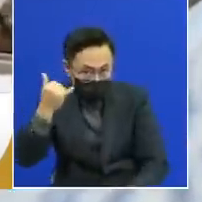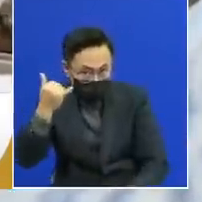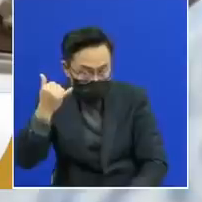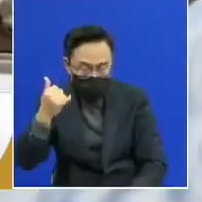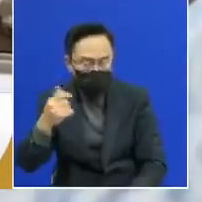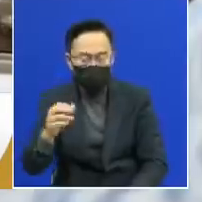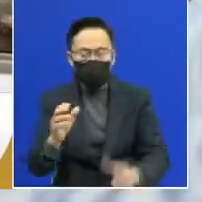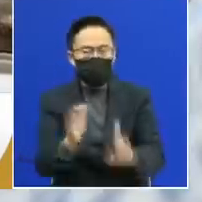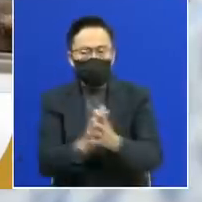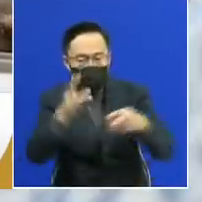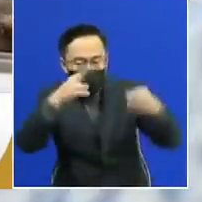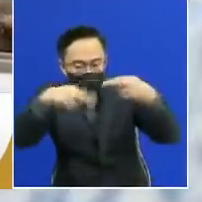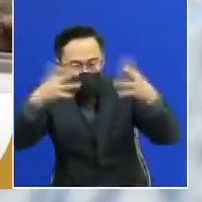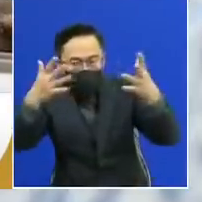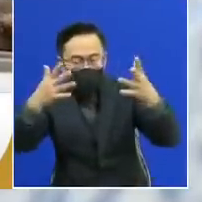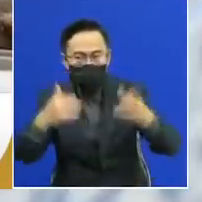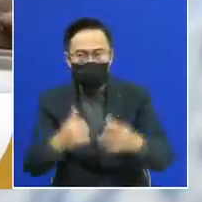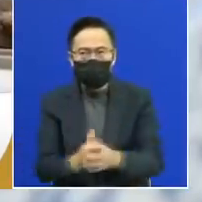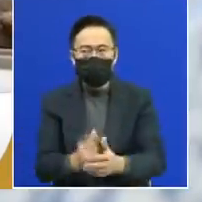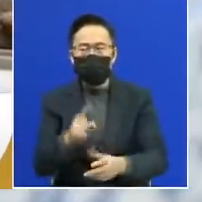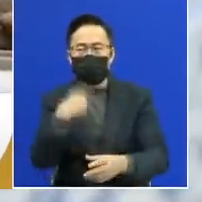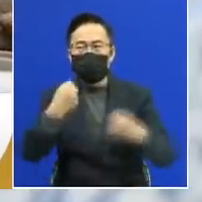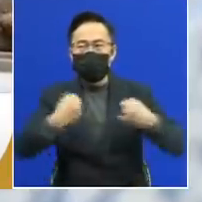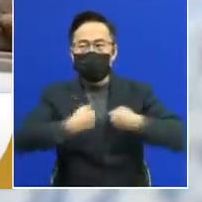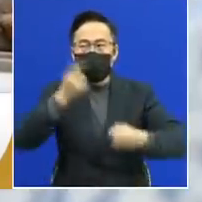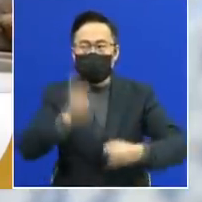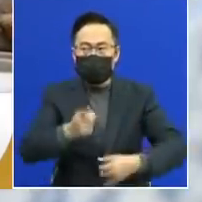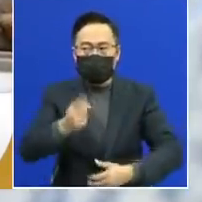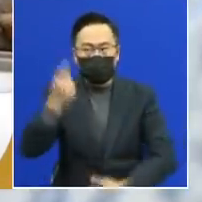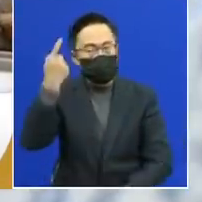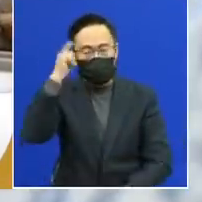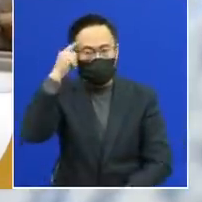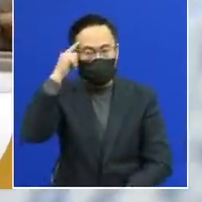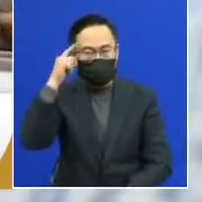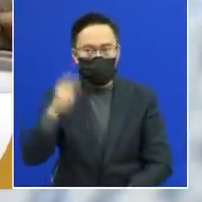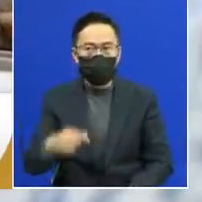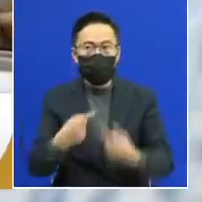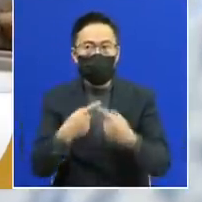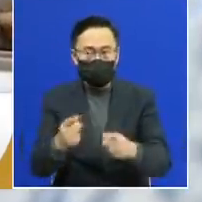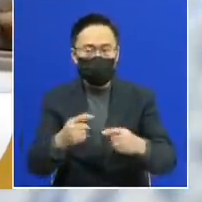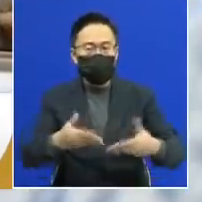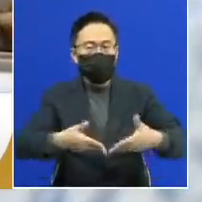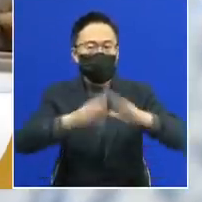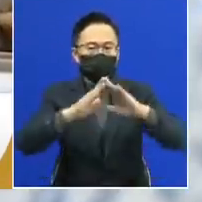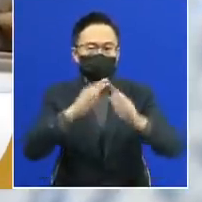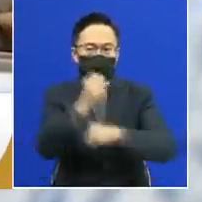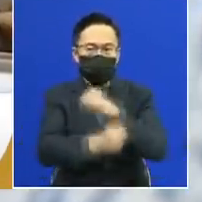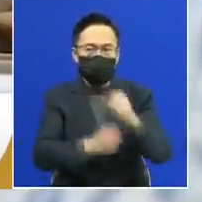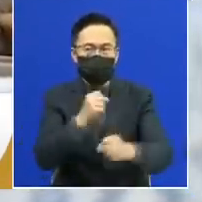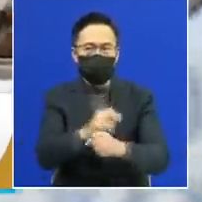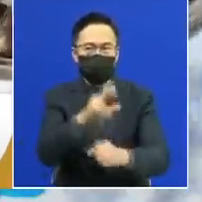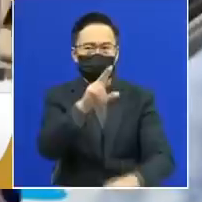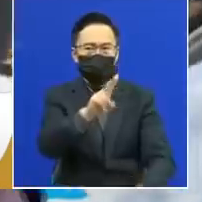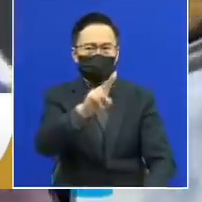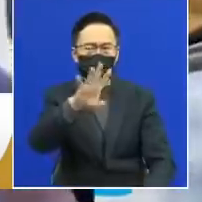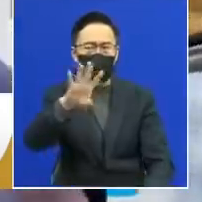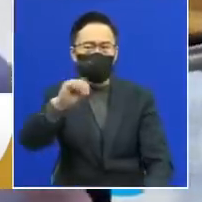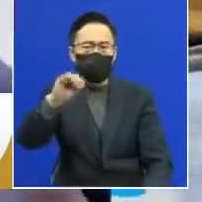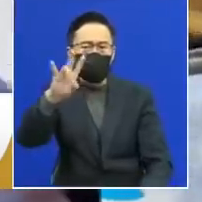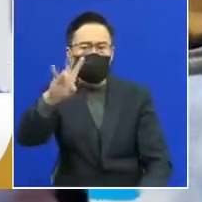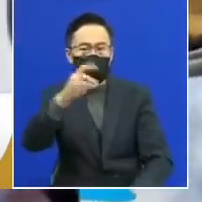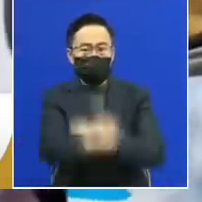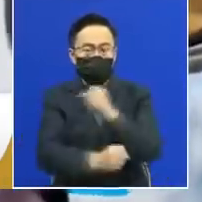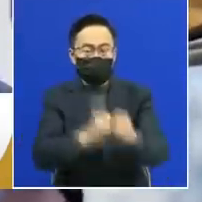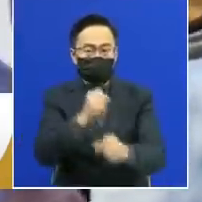ผมไม่ค่อยได้ขึ้นมานะตรงนี้ ทำให้ไม่ทราบว่าใครเป็นเจ้าของ ครับ แต่ก็คือมีการก่อสร้างแต่ปี47อะไรงี้แล้วเน า ะ ก็น่าจะประมาณนั้นน